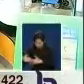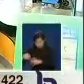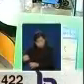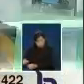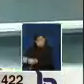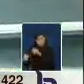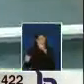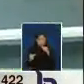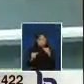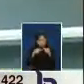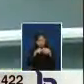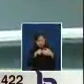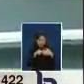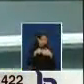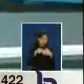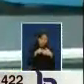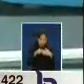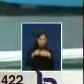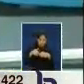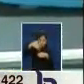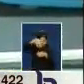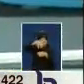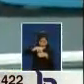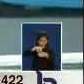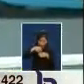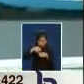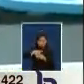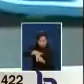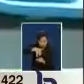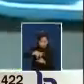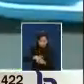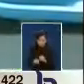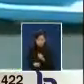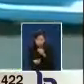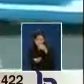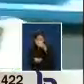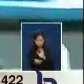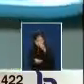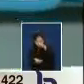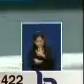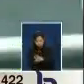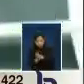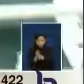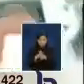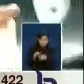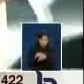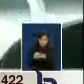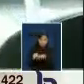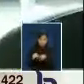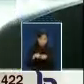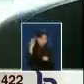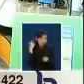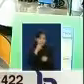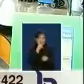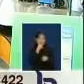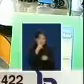กรรมร่วมกันกับโรงเรียน เจลสายทำความสะอาดมือนี่คือเหมือนกับที่เราใช้ตอนโรคไข้หวัดใหญ่ใช่ไหมฮะ ยัง ใช้ได้อยู ่นะ ฮ